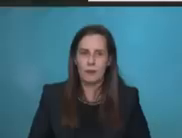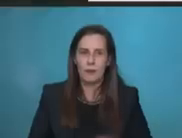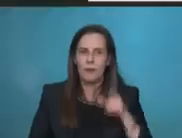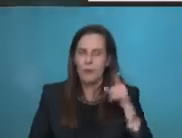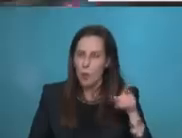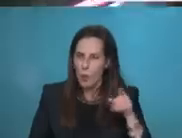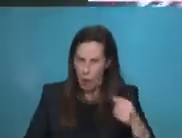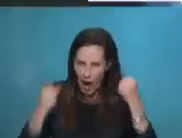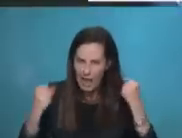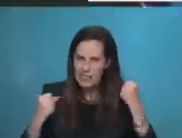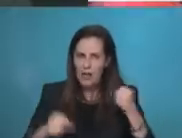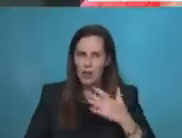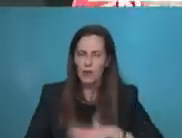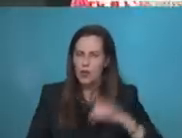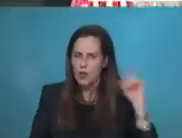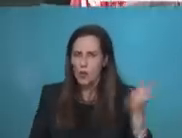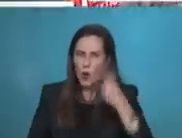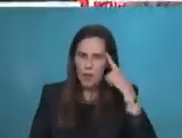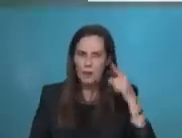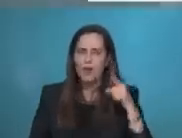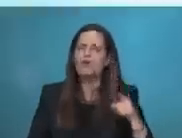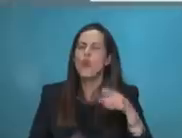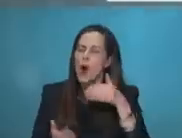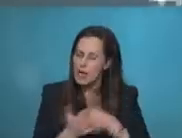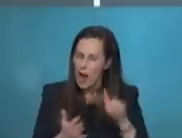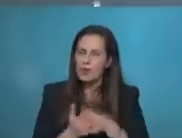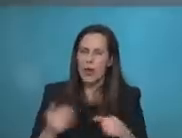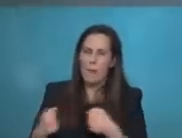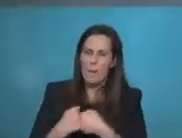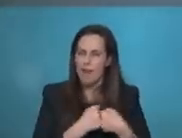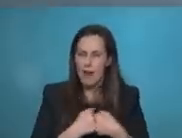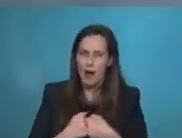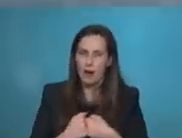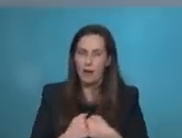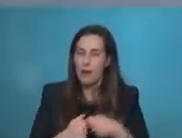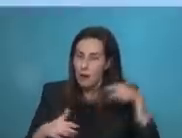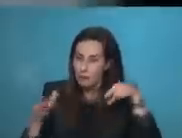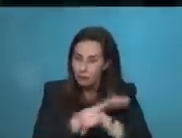to let everyone know that he is going to continue his fight. מסע הבריחות של אל צ'אפו